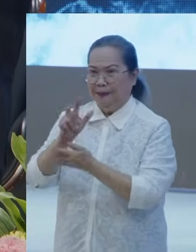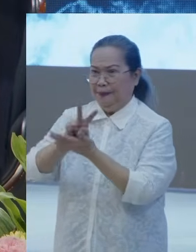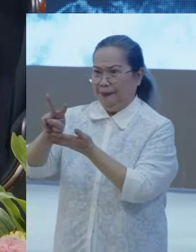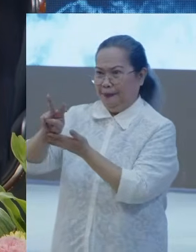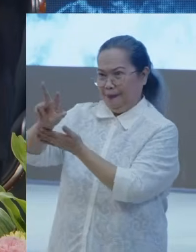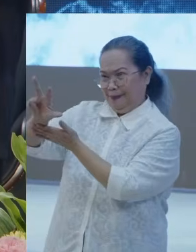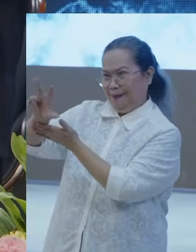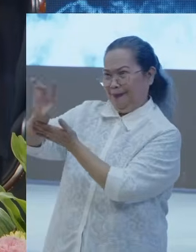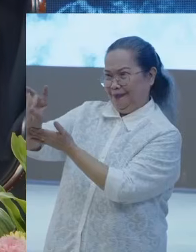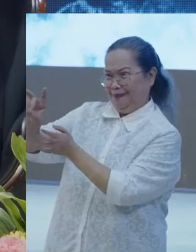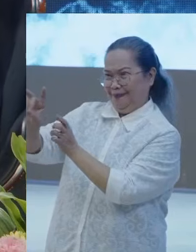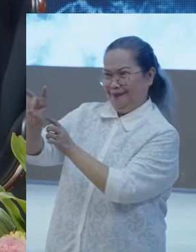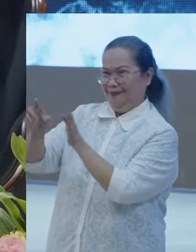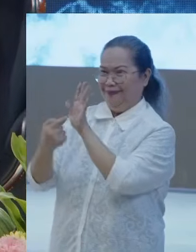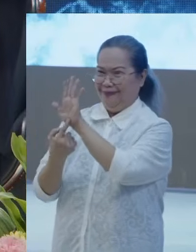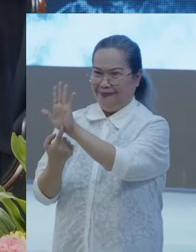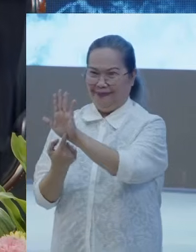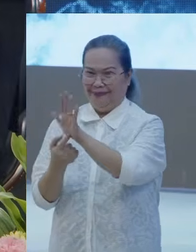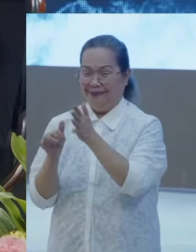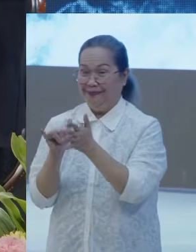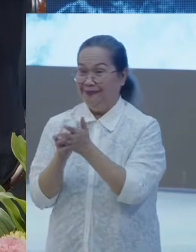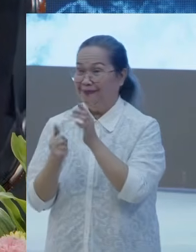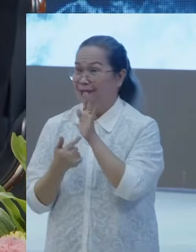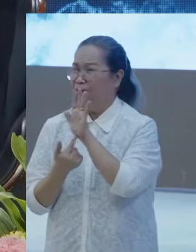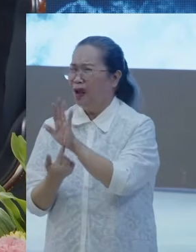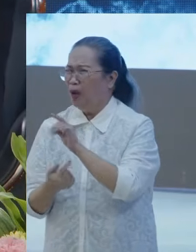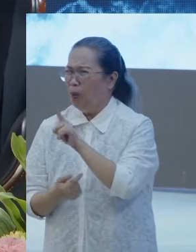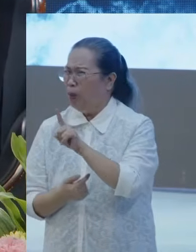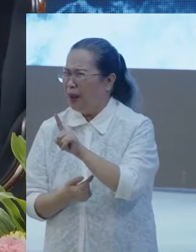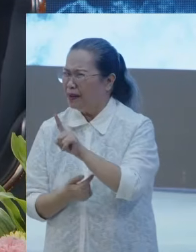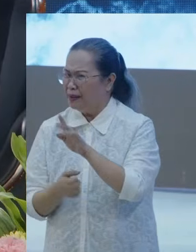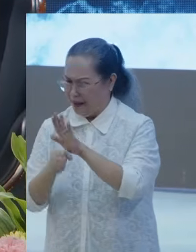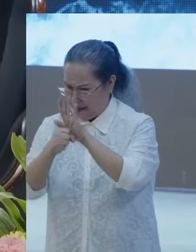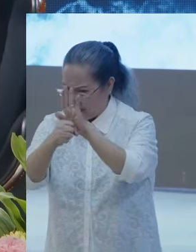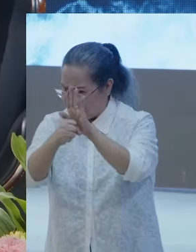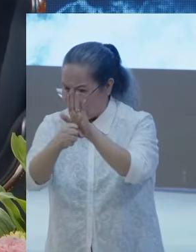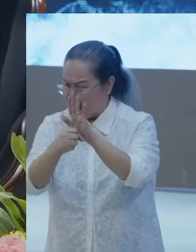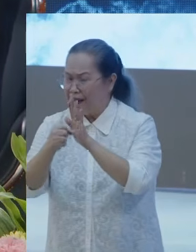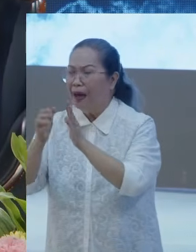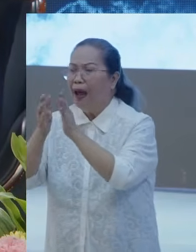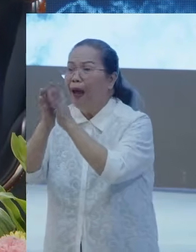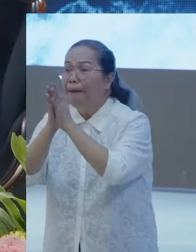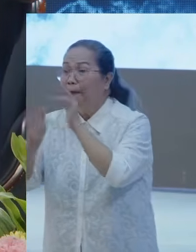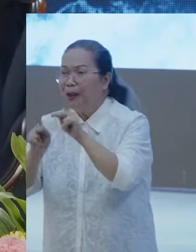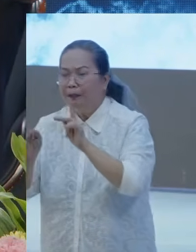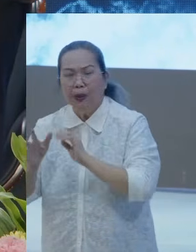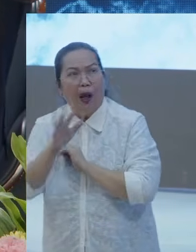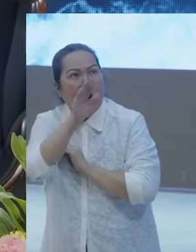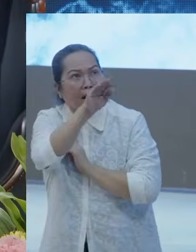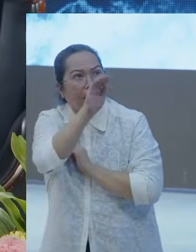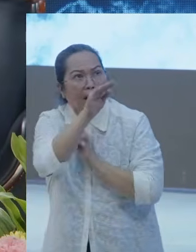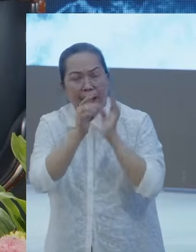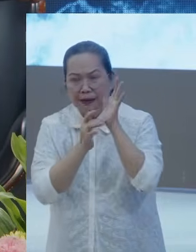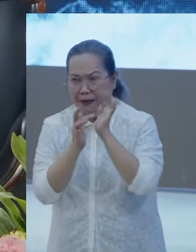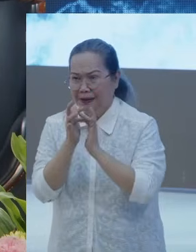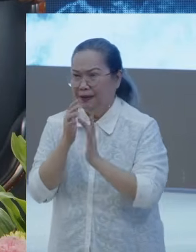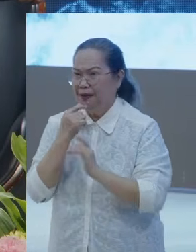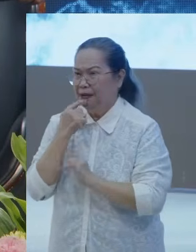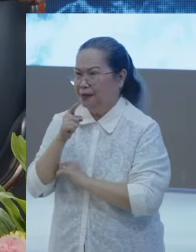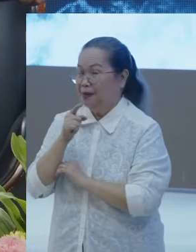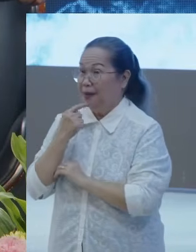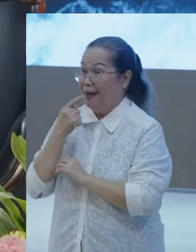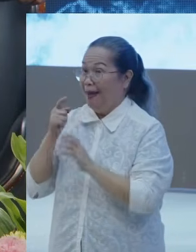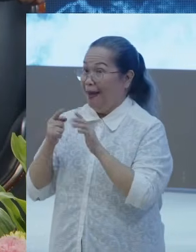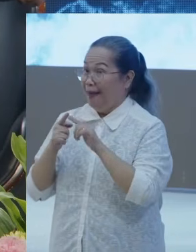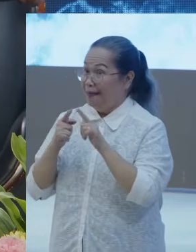38 ay ang tanda na hiniling. Ano ba yung sign na kanilang hiningin? Sabi sa verse 38,